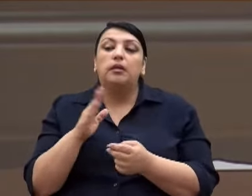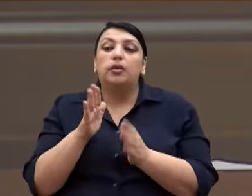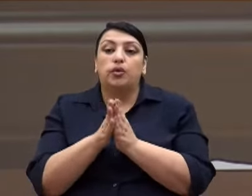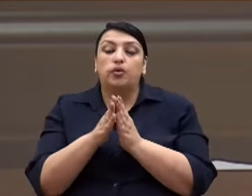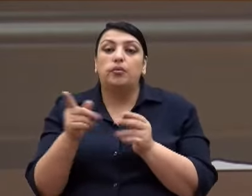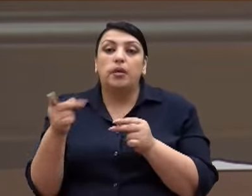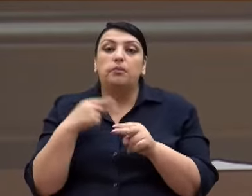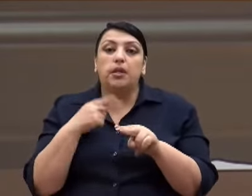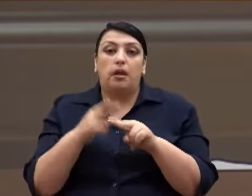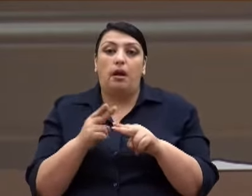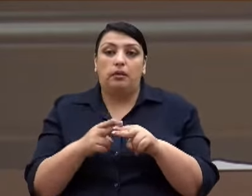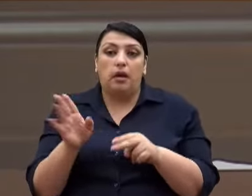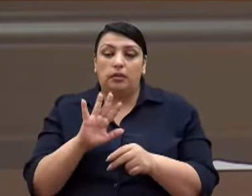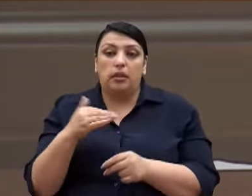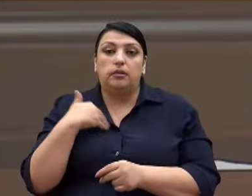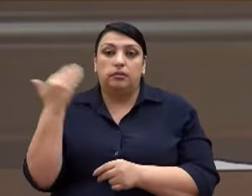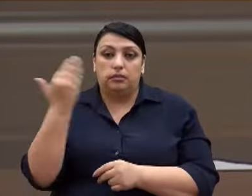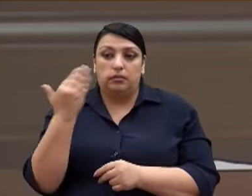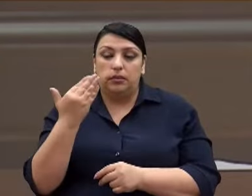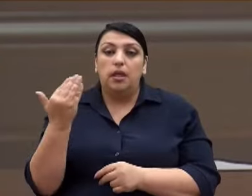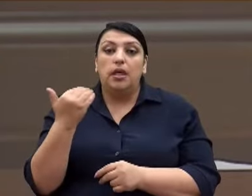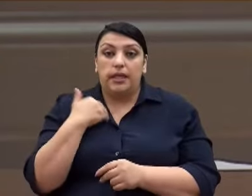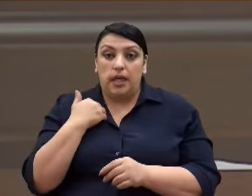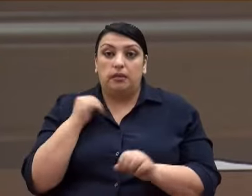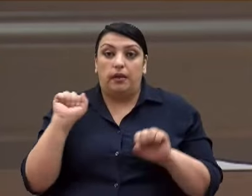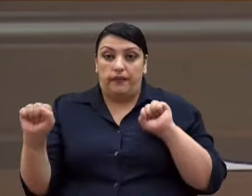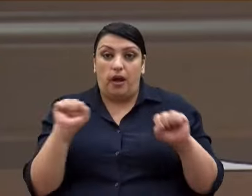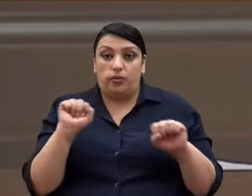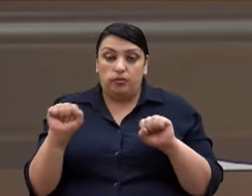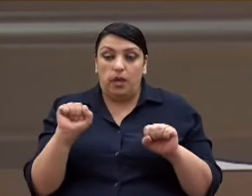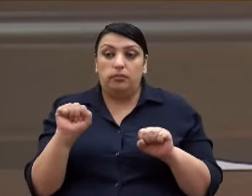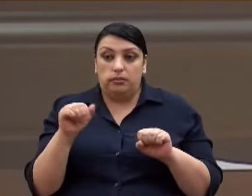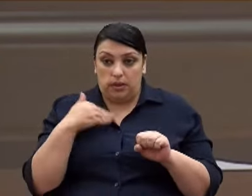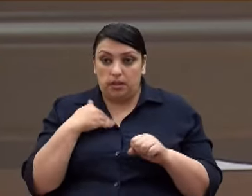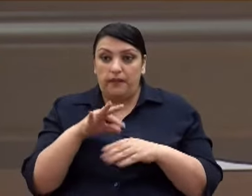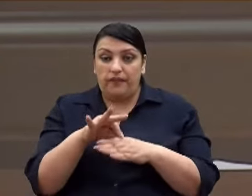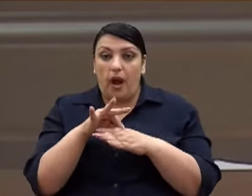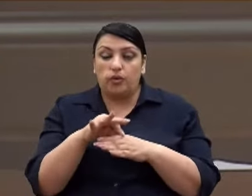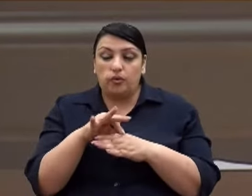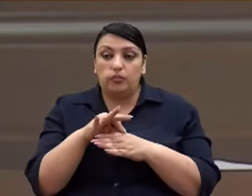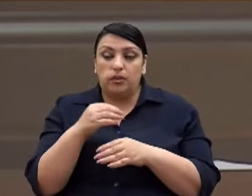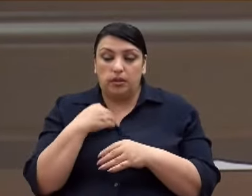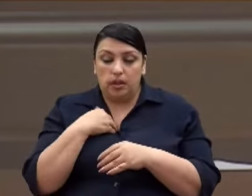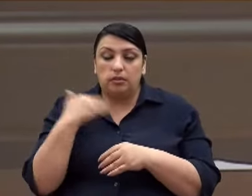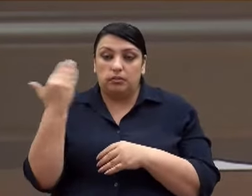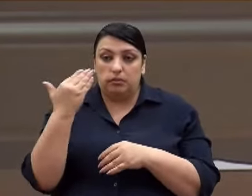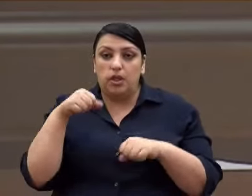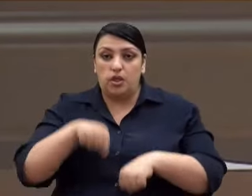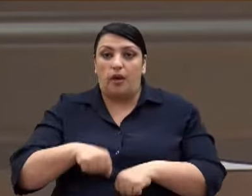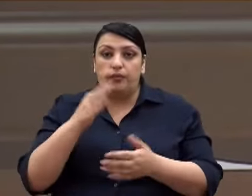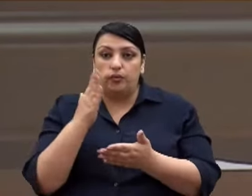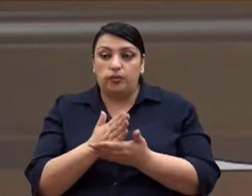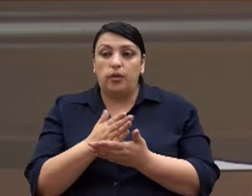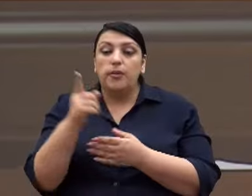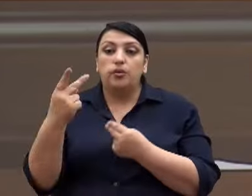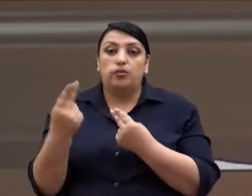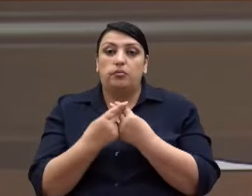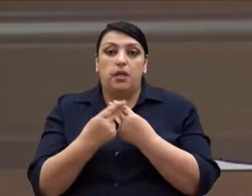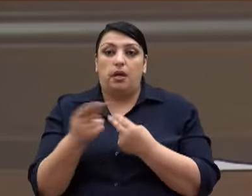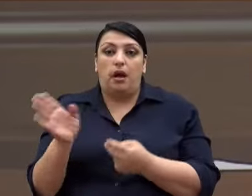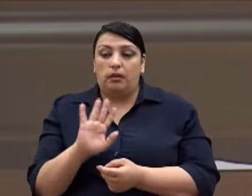մի ընդհատեք ինձ, դուք ունեք ելույթ, ես վարողի իրավունքով կարող եմ խոսել, ինչն էլ որ անում եմ, մի ընդհատեք ինձ, դուք ունեք